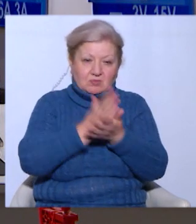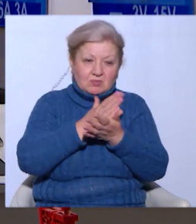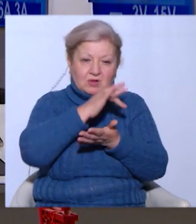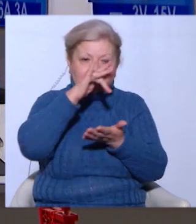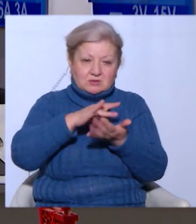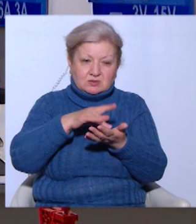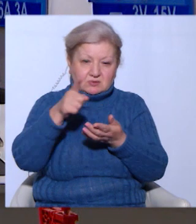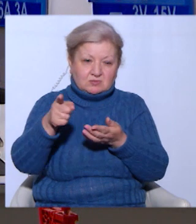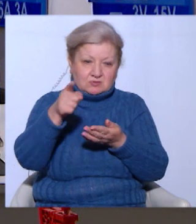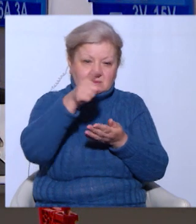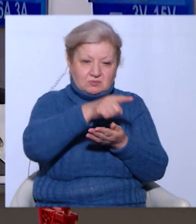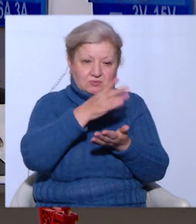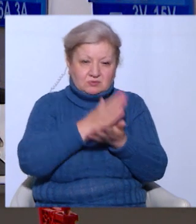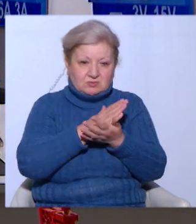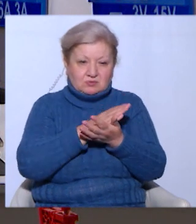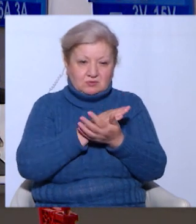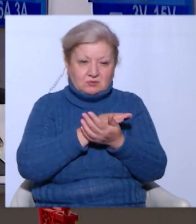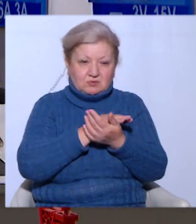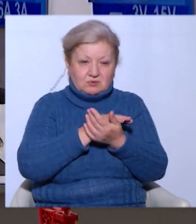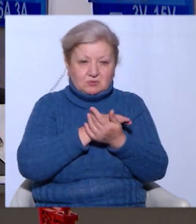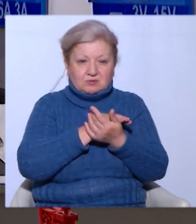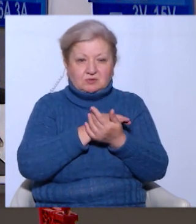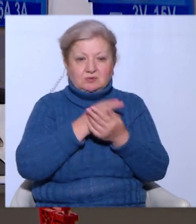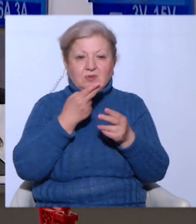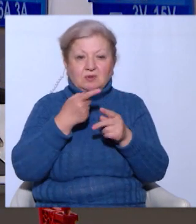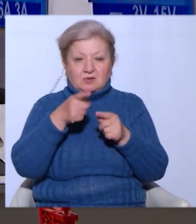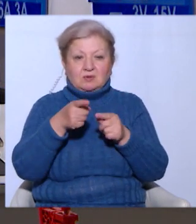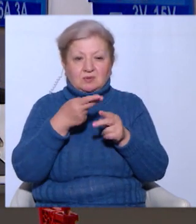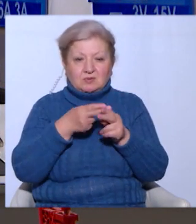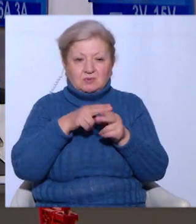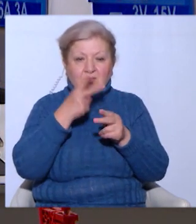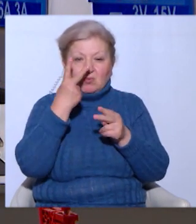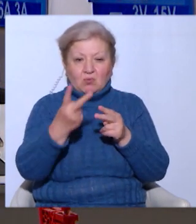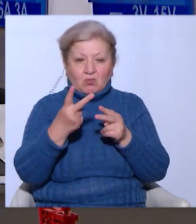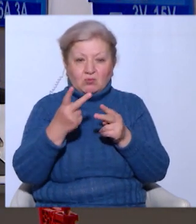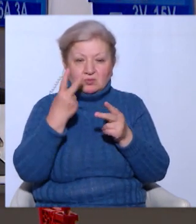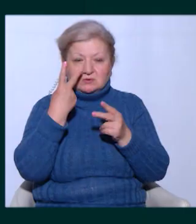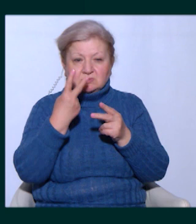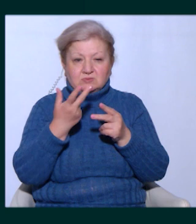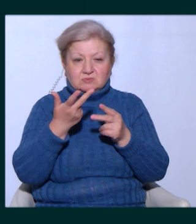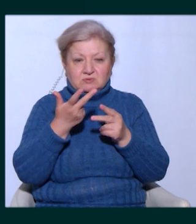ამიტომაც ამას ცენტრისკენულ აჩქარებას უწოდებენ. აი ამ ორი სამკუთხედის